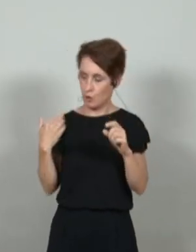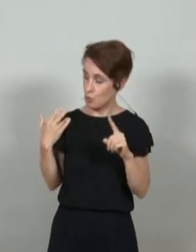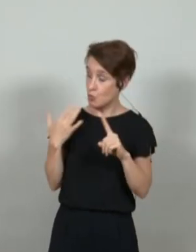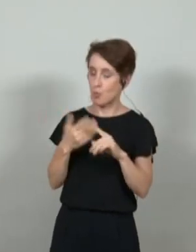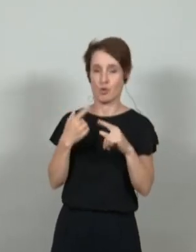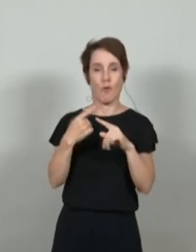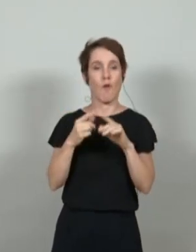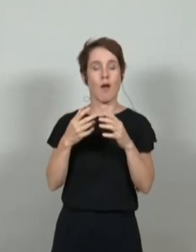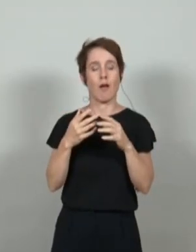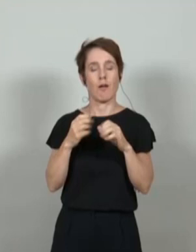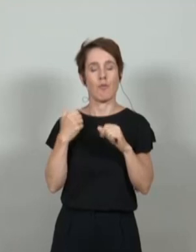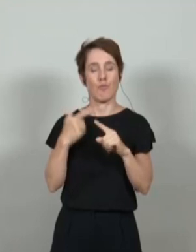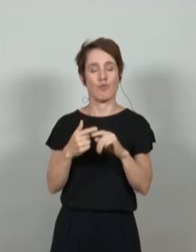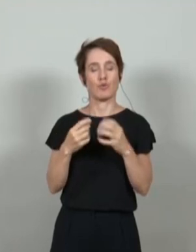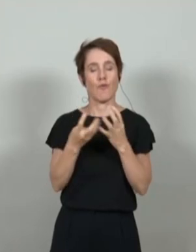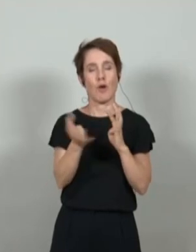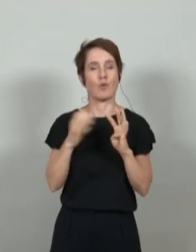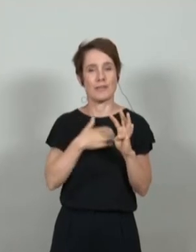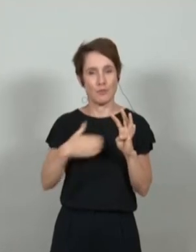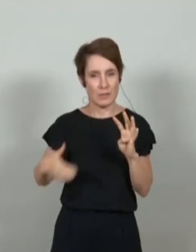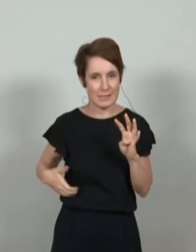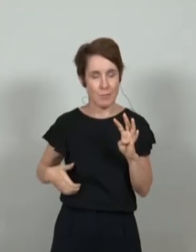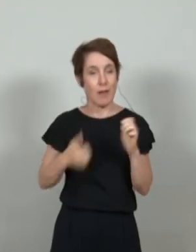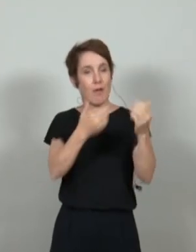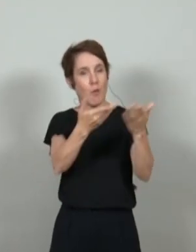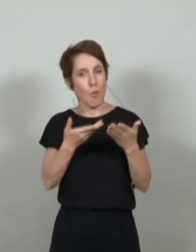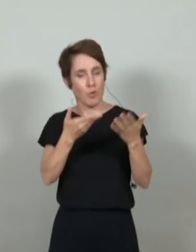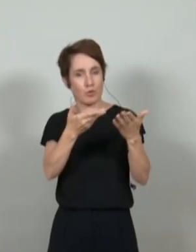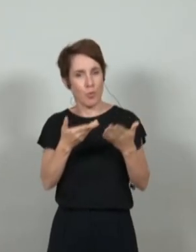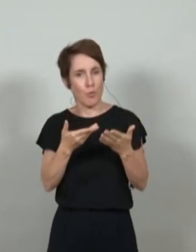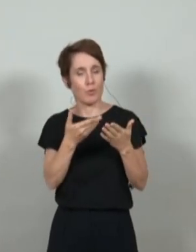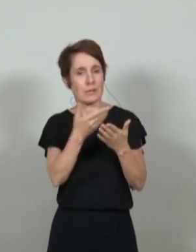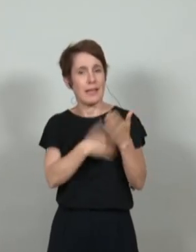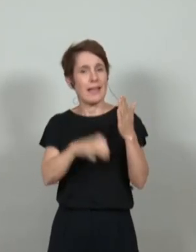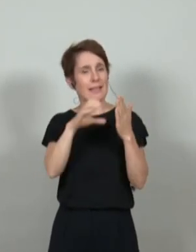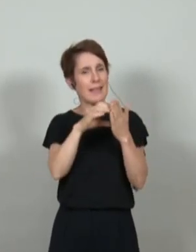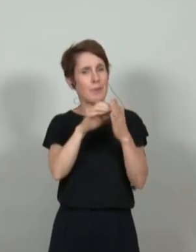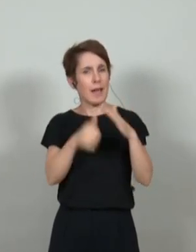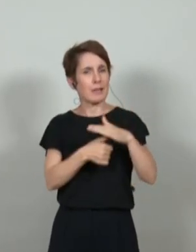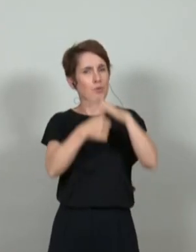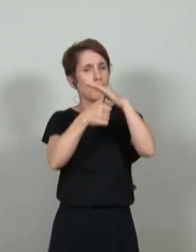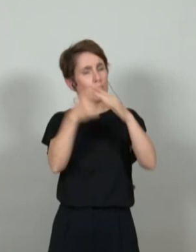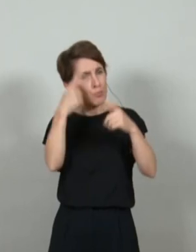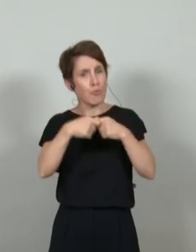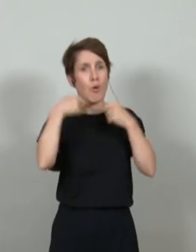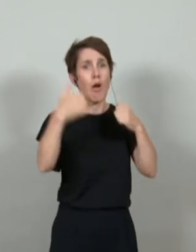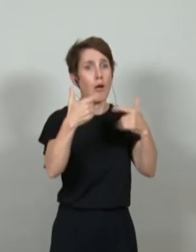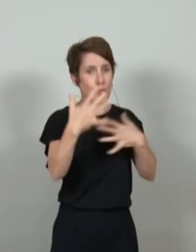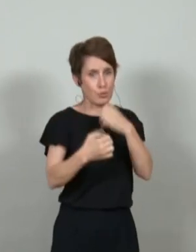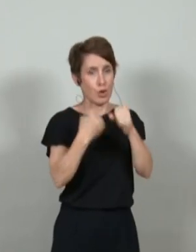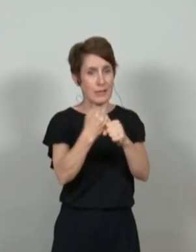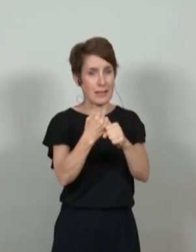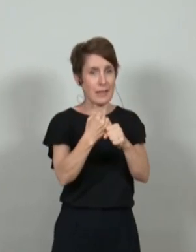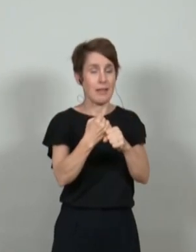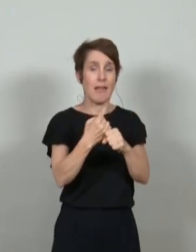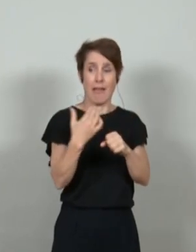un certain nombre de délibérations plus réelle certaines ont démarré d'autres vont démarrer